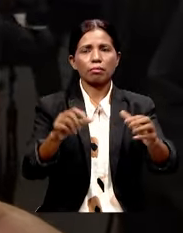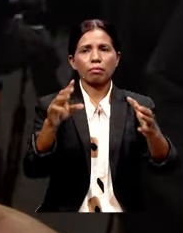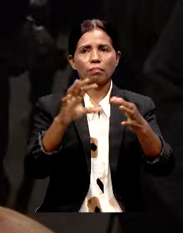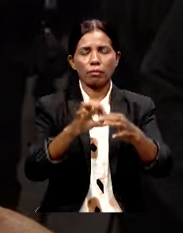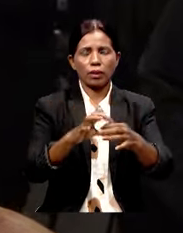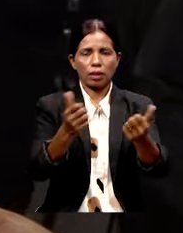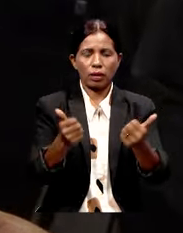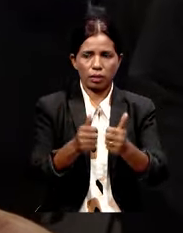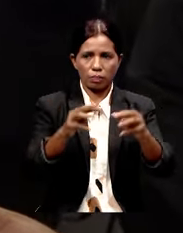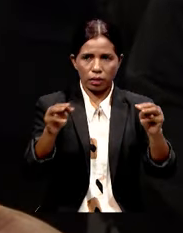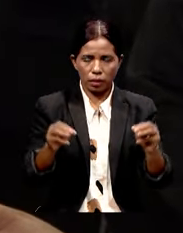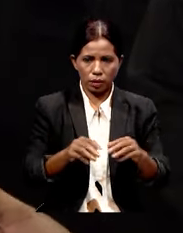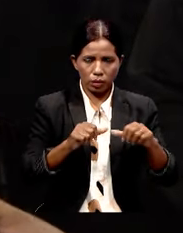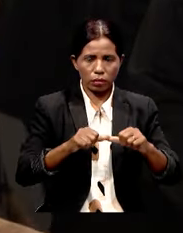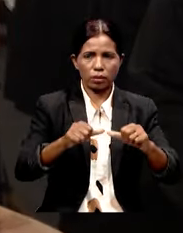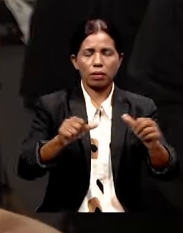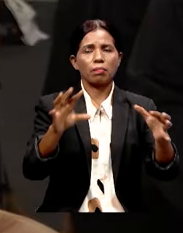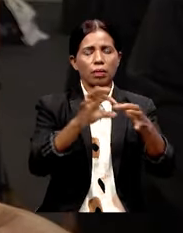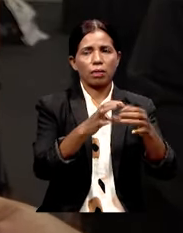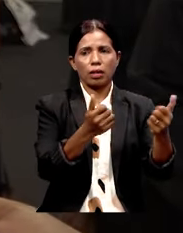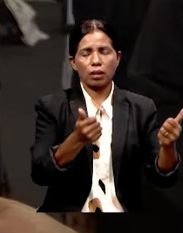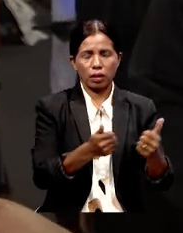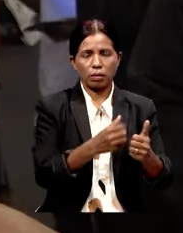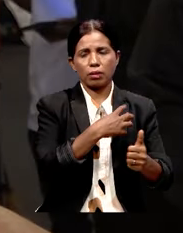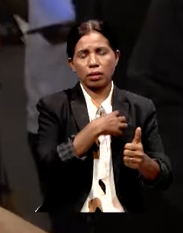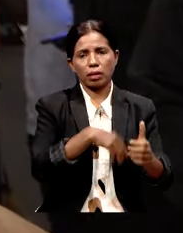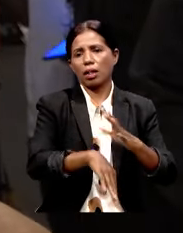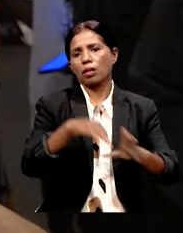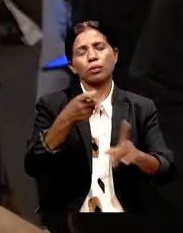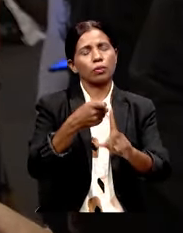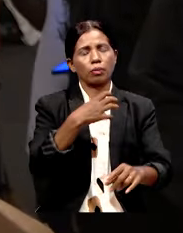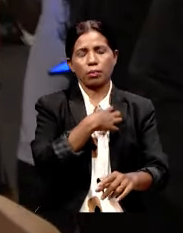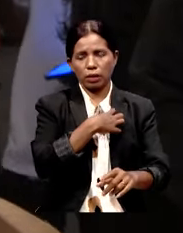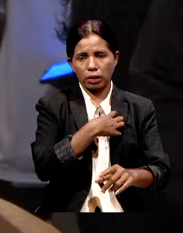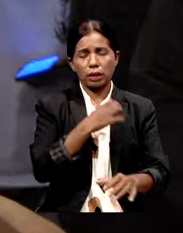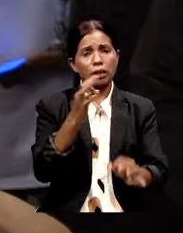Ars Marciais, se o cara vai continuar para membro Ars Marciais, pronto, sai os polícia. Mas se o cara